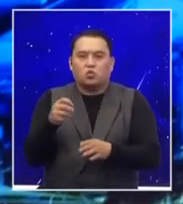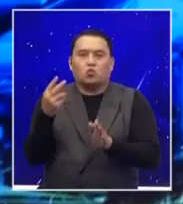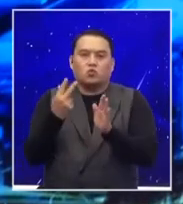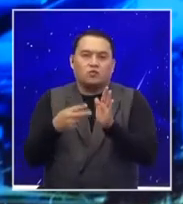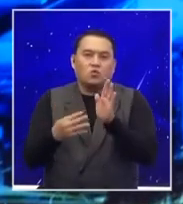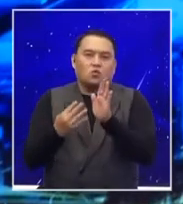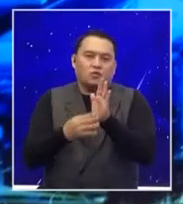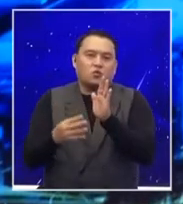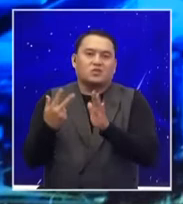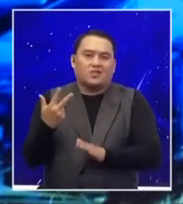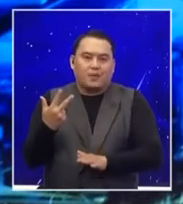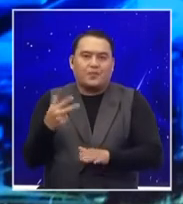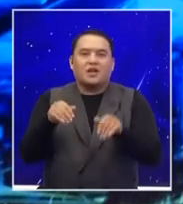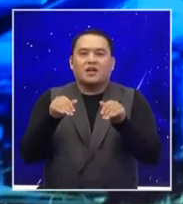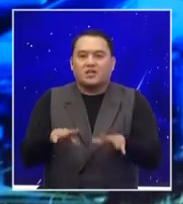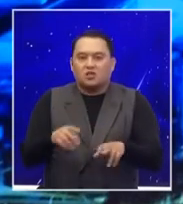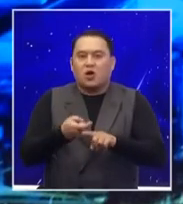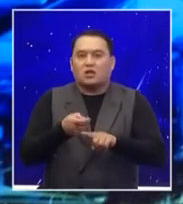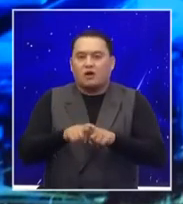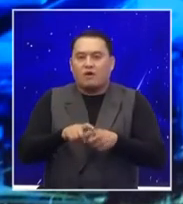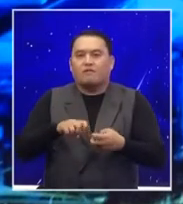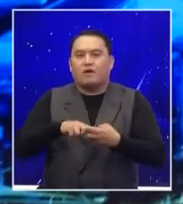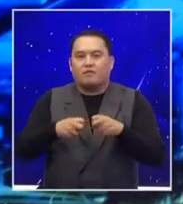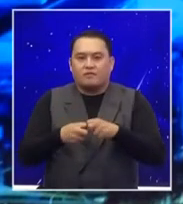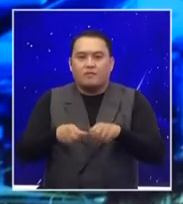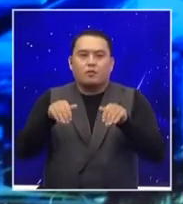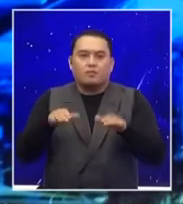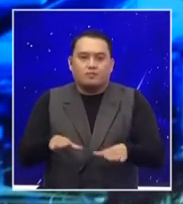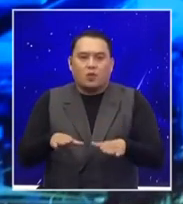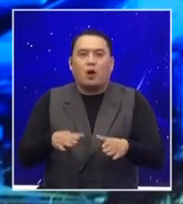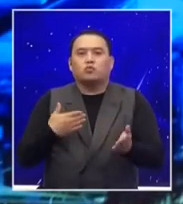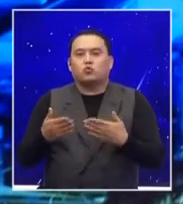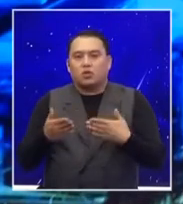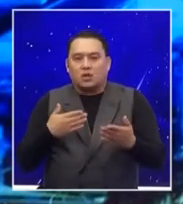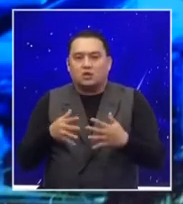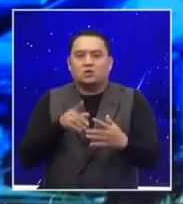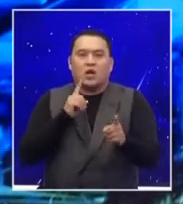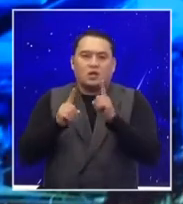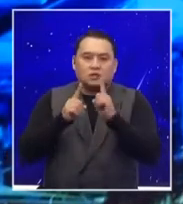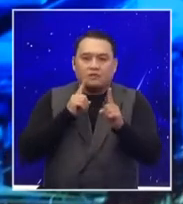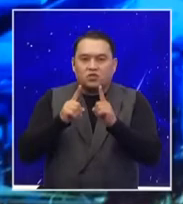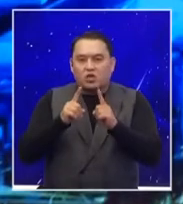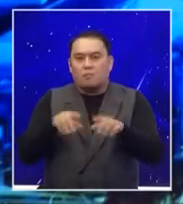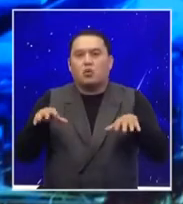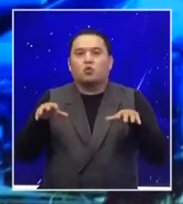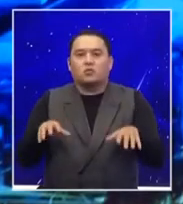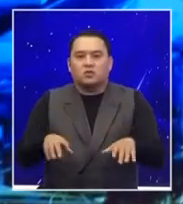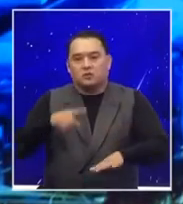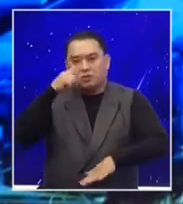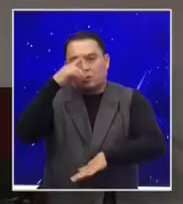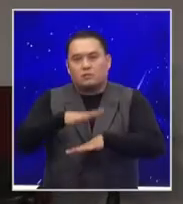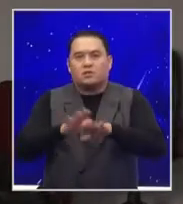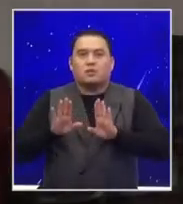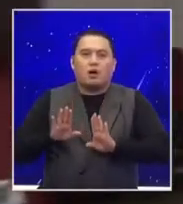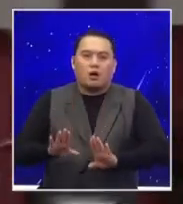насчитывается 193. Решение этого актуального для нынешнего времени вопроса обсуждалось на селекторном совещании под